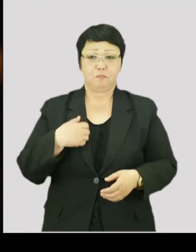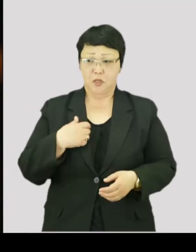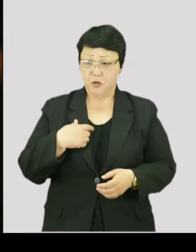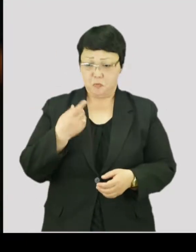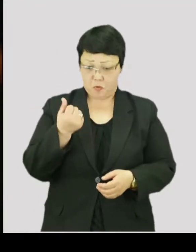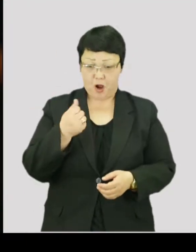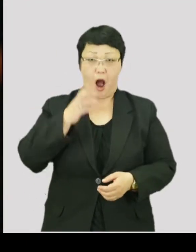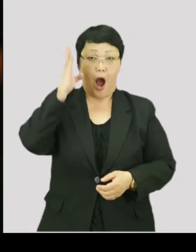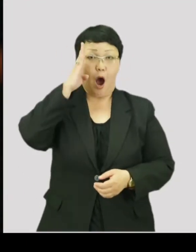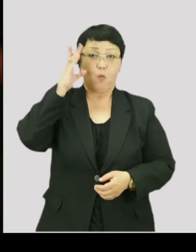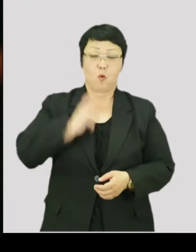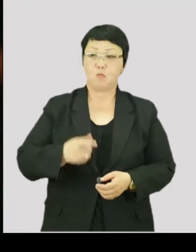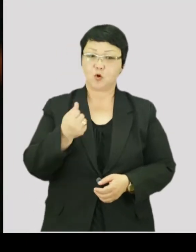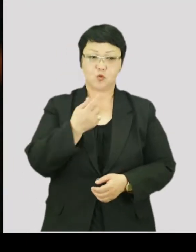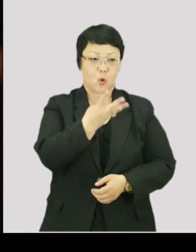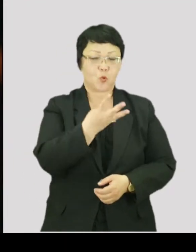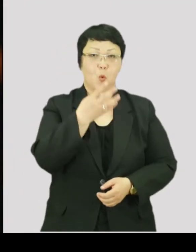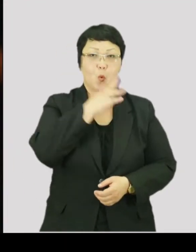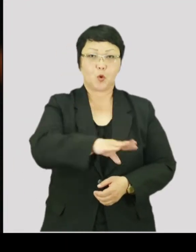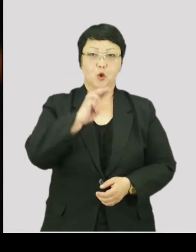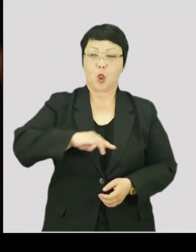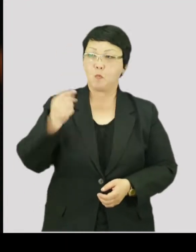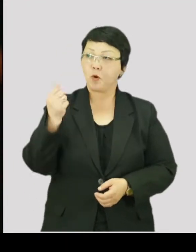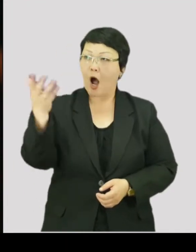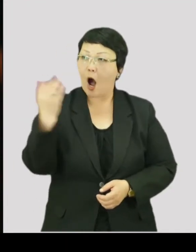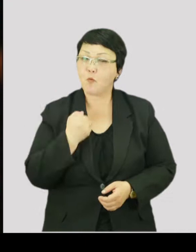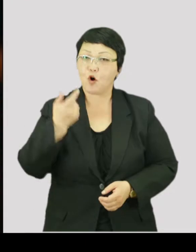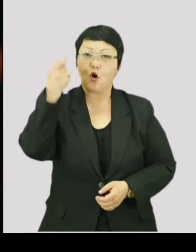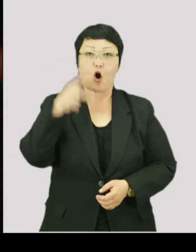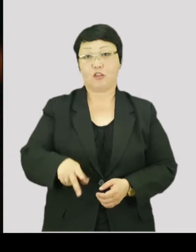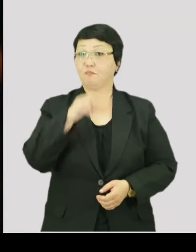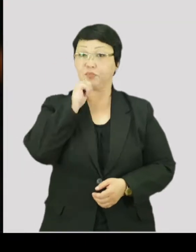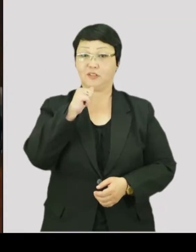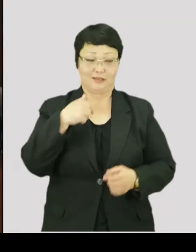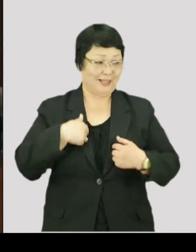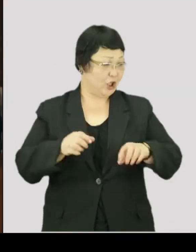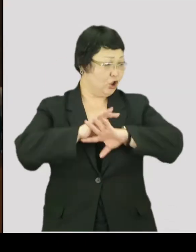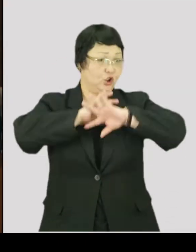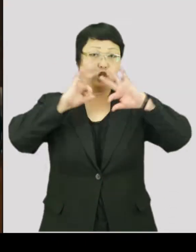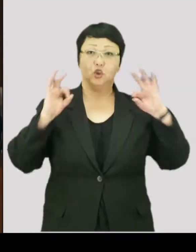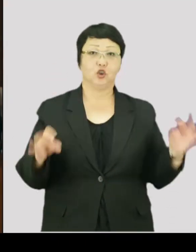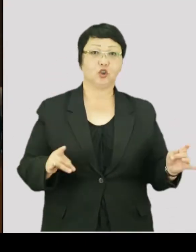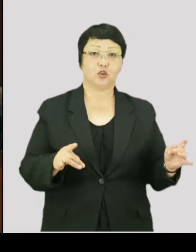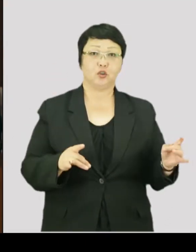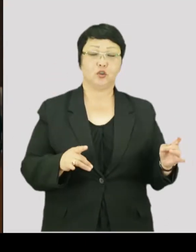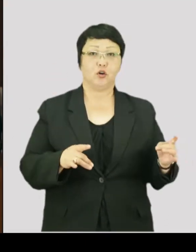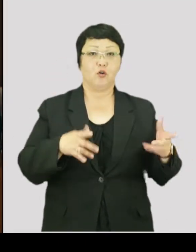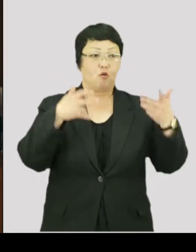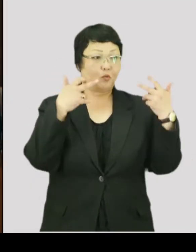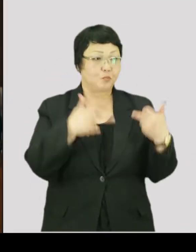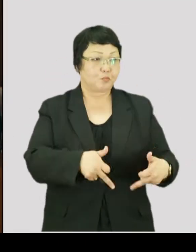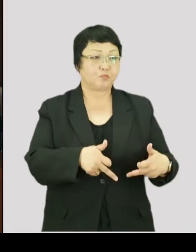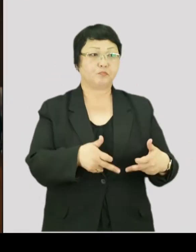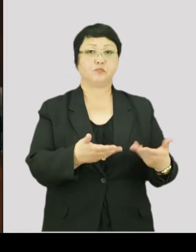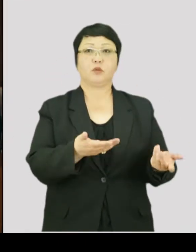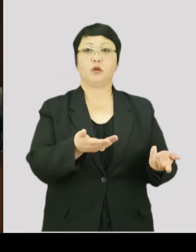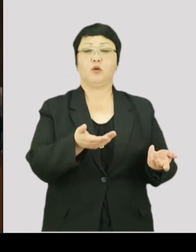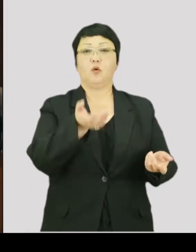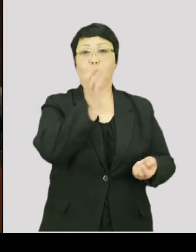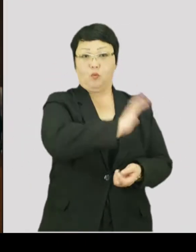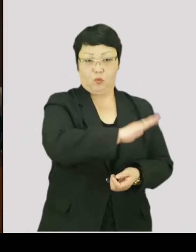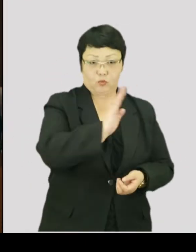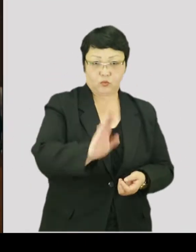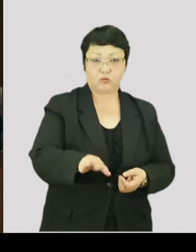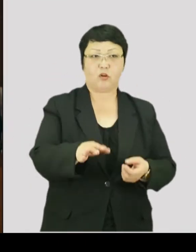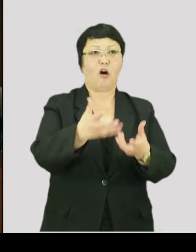би одоо энэ 4 хүүхдийн төлөө мөнгө авахтай гол нь биш. Одоо надаас өөр одоо тэр хөгжлийн